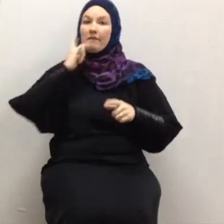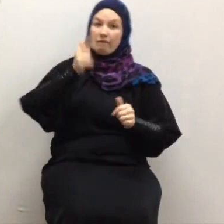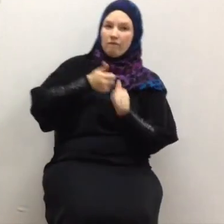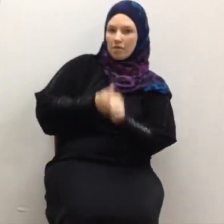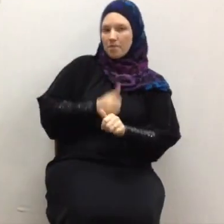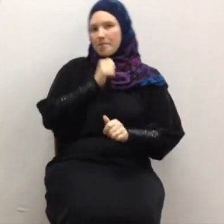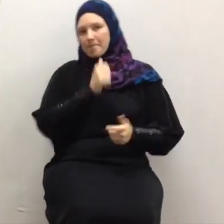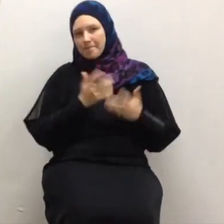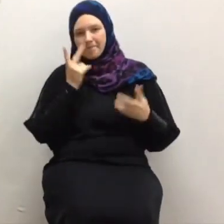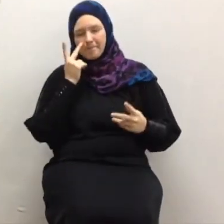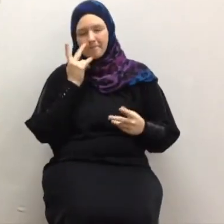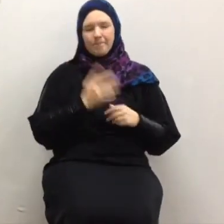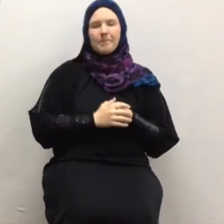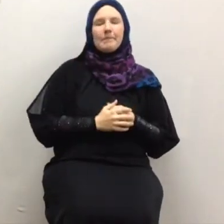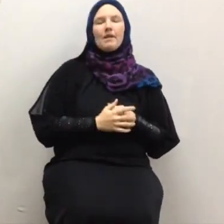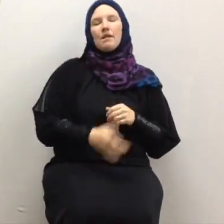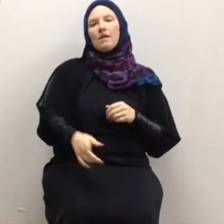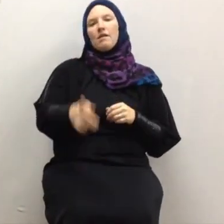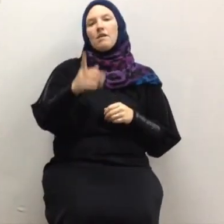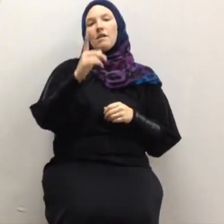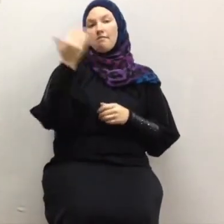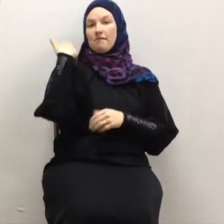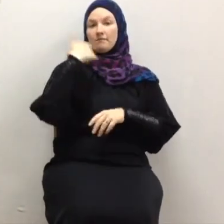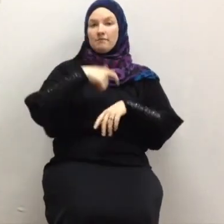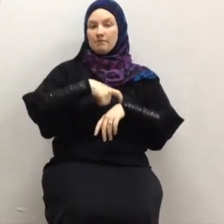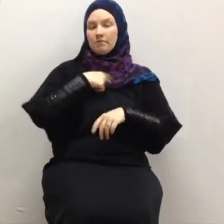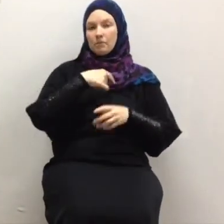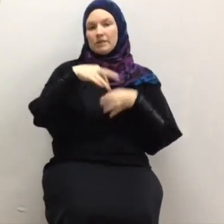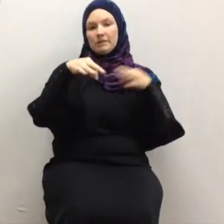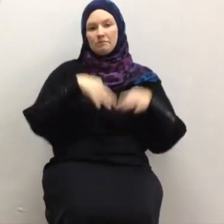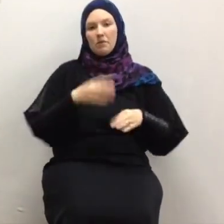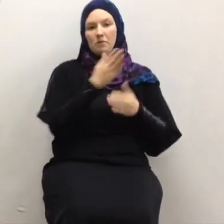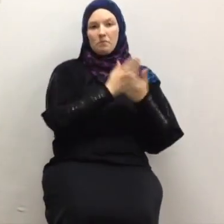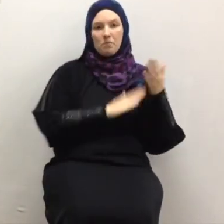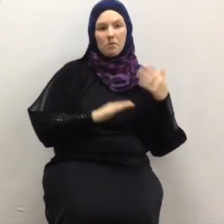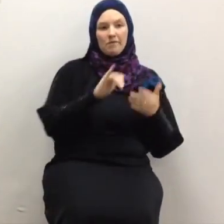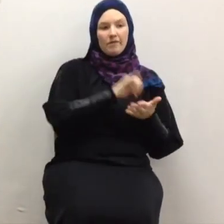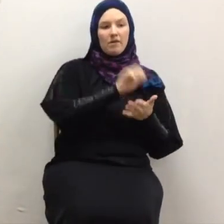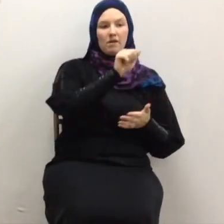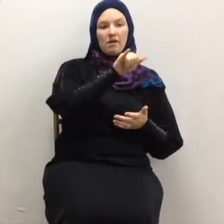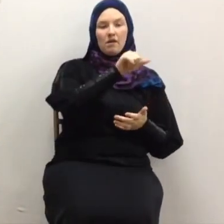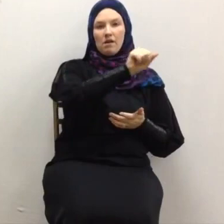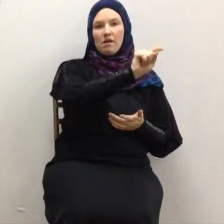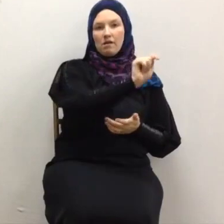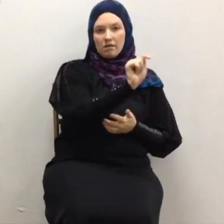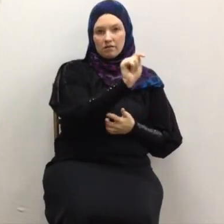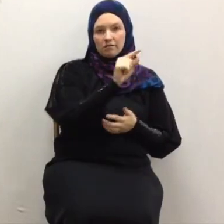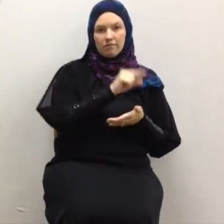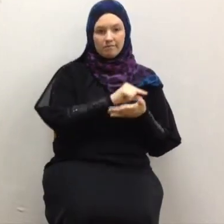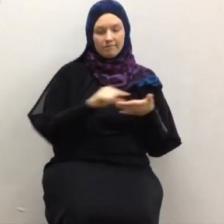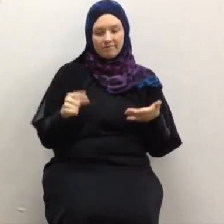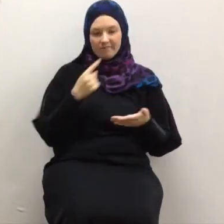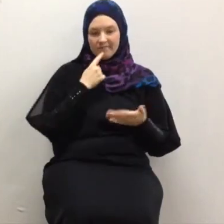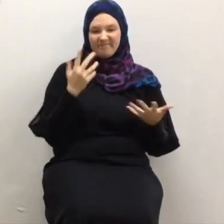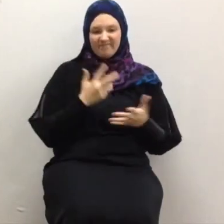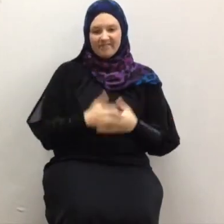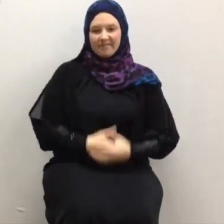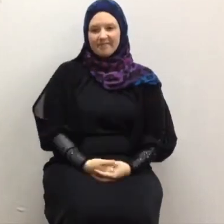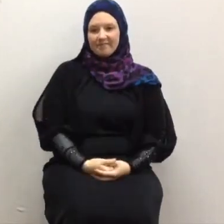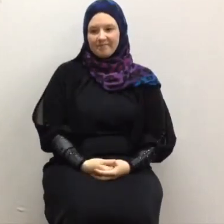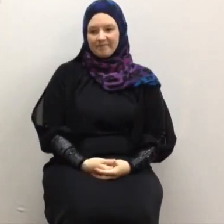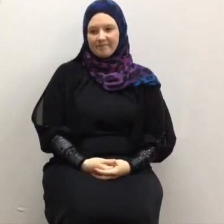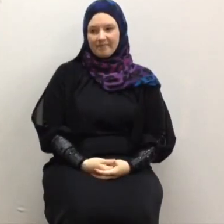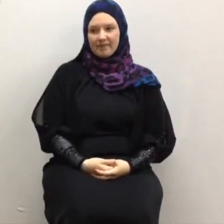Last time we explained part of the ayah, الْيَوْمَ أَكْمَلْتُ لَكُمْ دِينَكُمْ